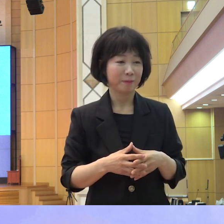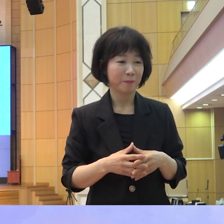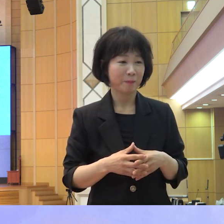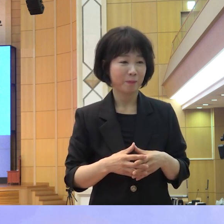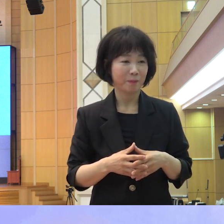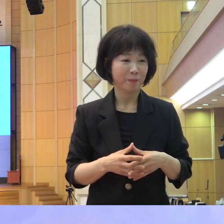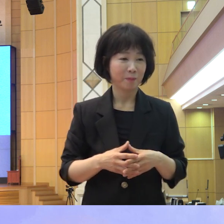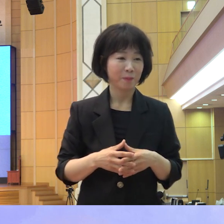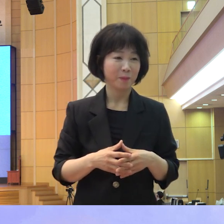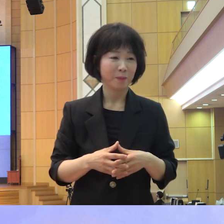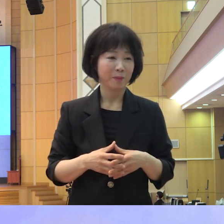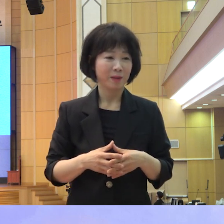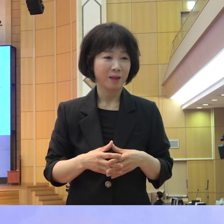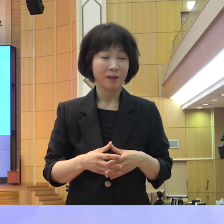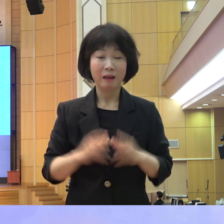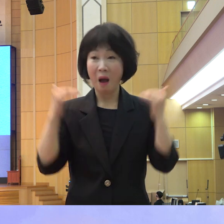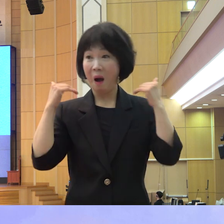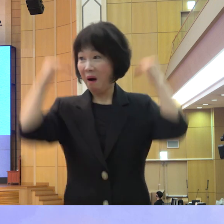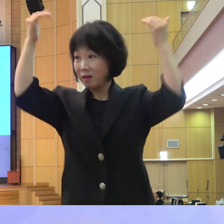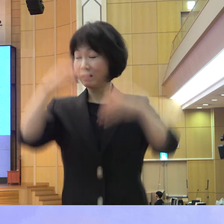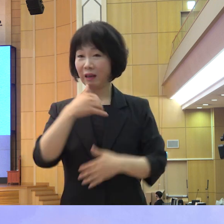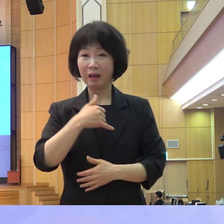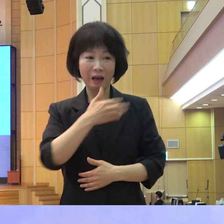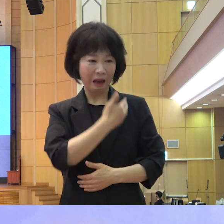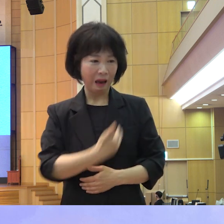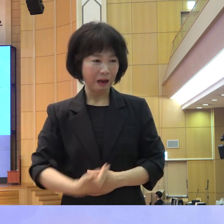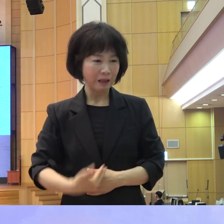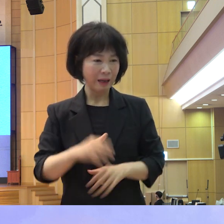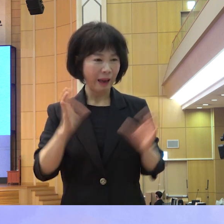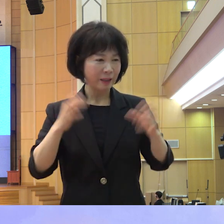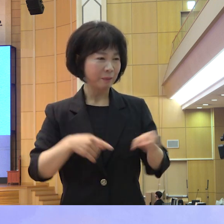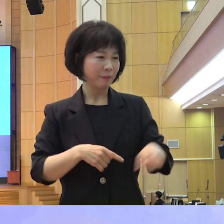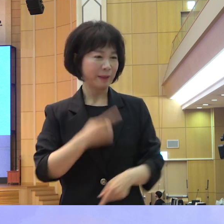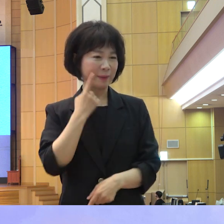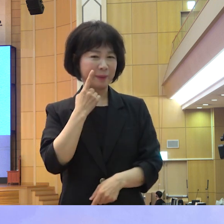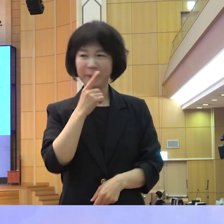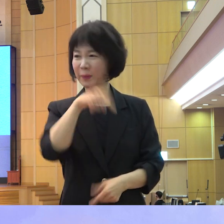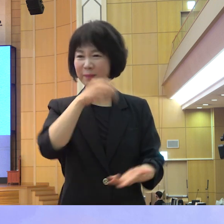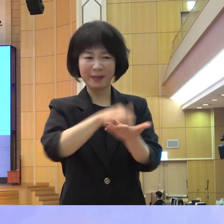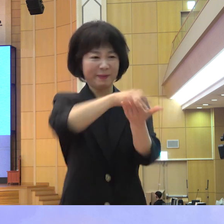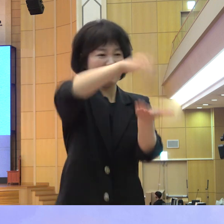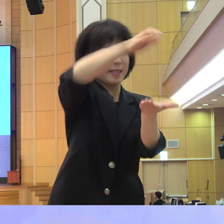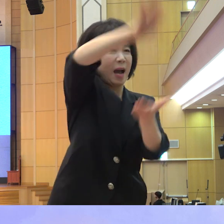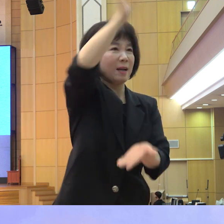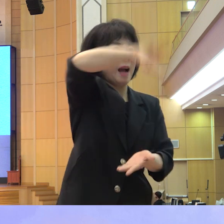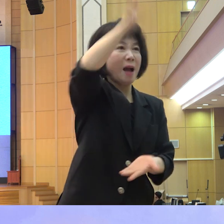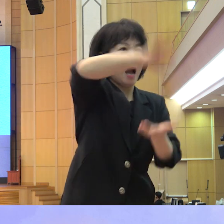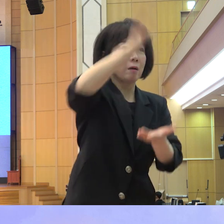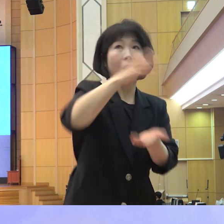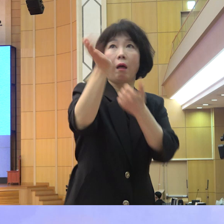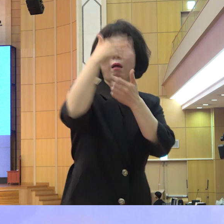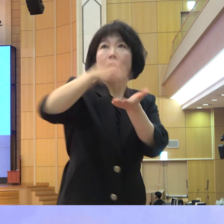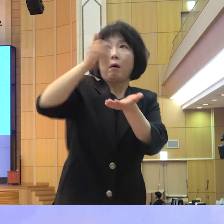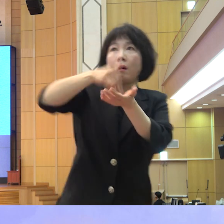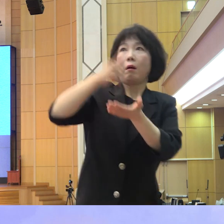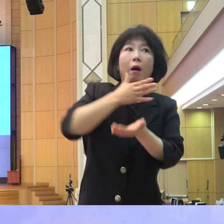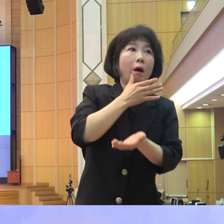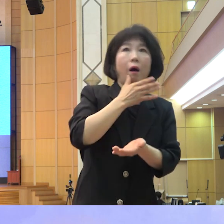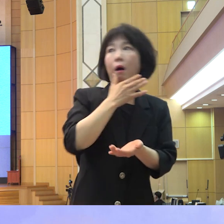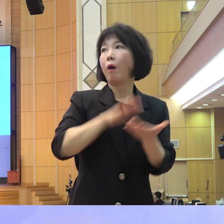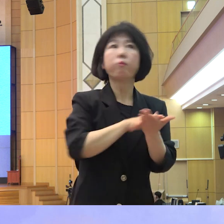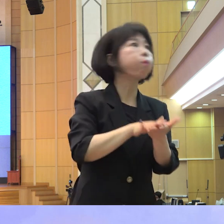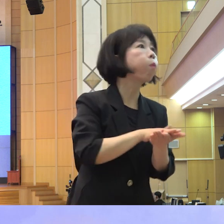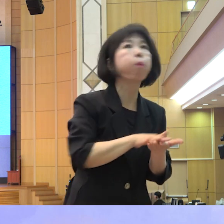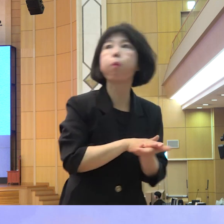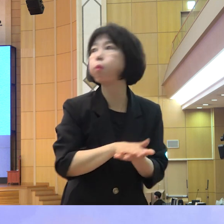이게 우리가 막 저리 가라고 그래 버리면 그 아이들은 도대체 어디 갑니까? 교회는